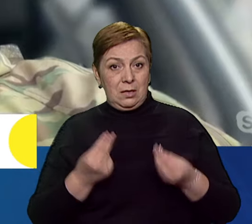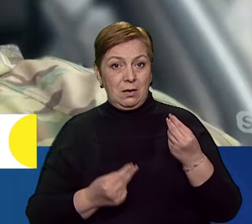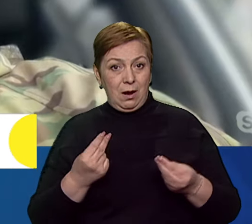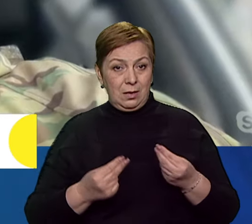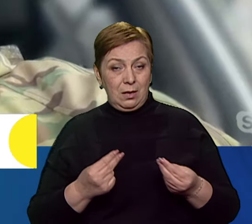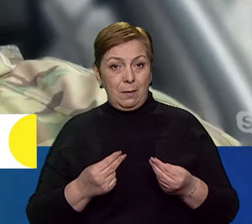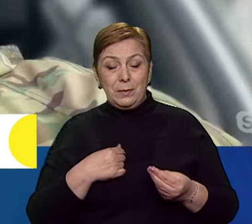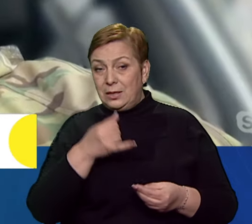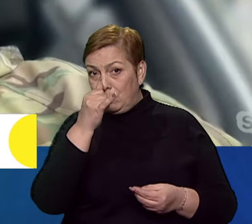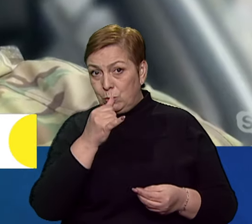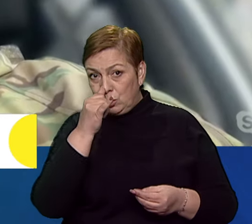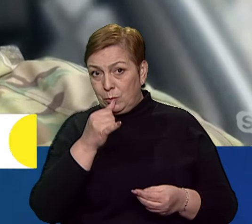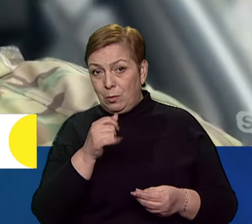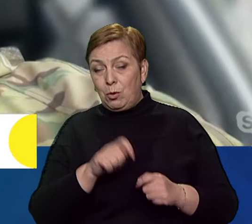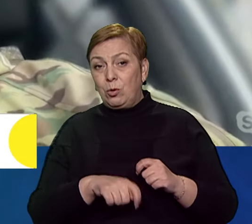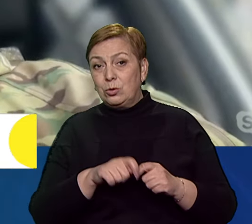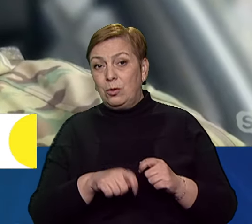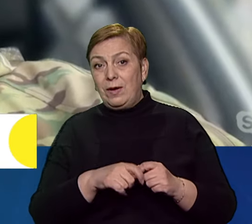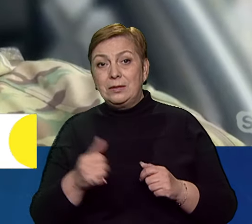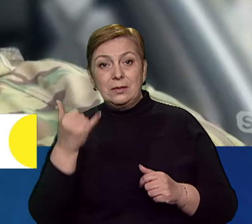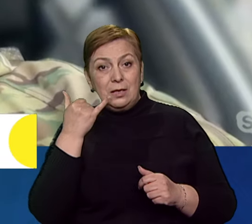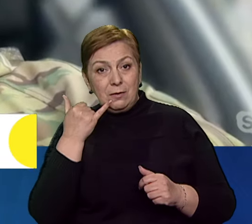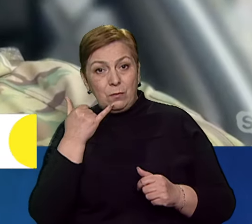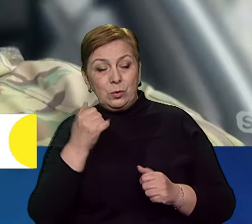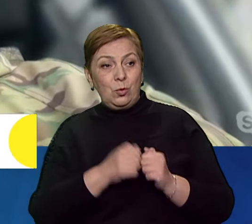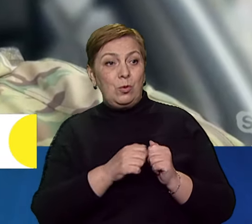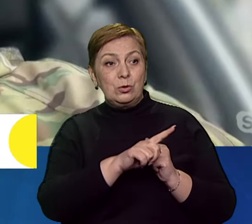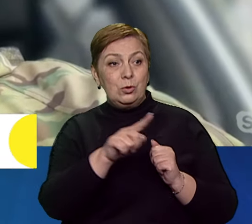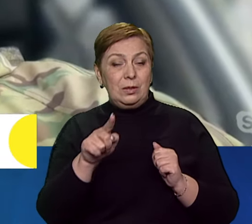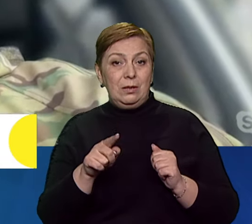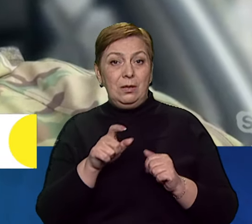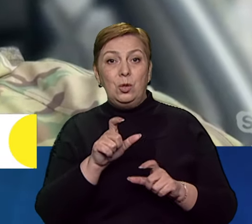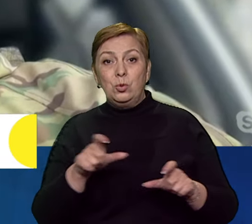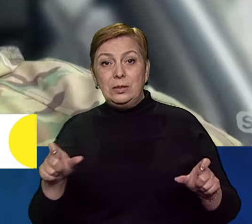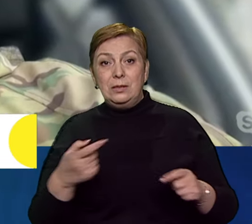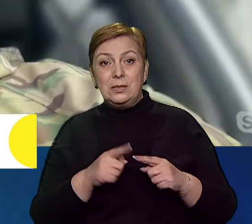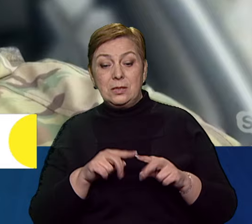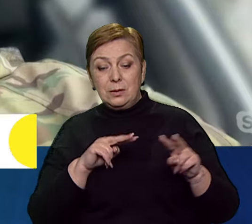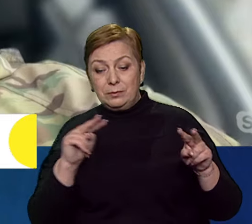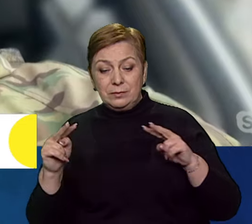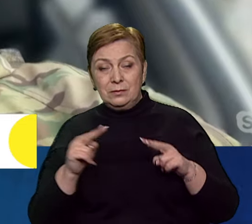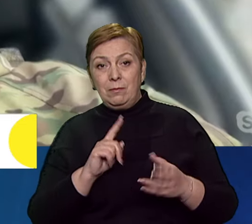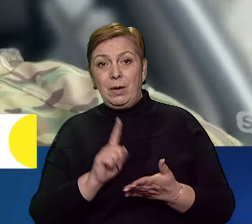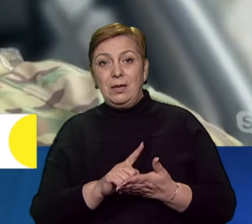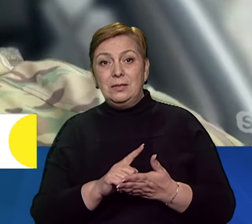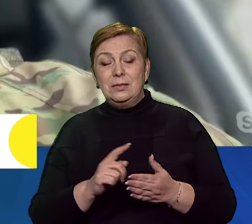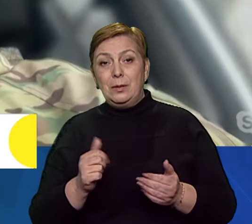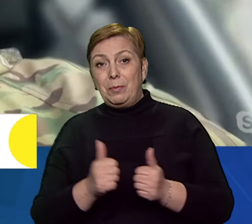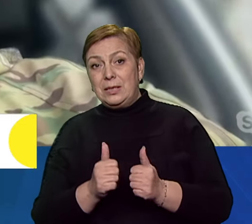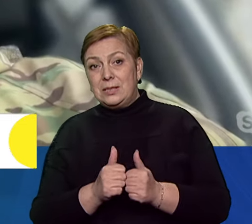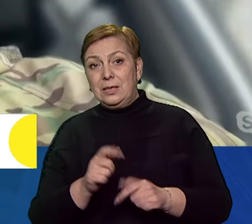можемо проконтролювати кожну людину. І це має теж за цим слідкувати сім'я, його близькі люди.